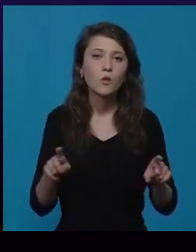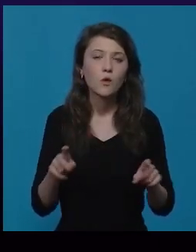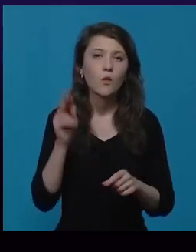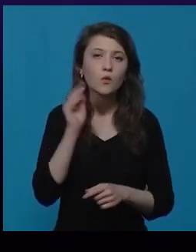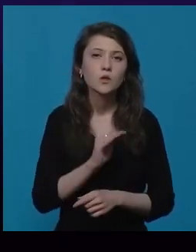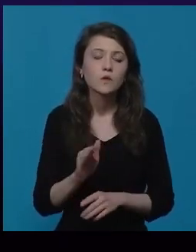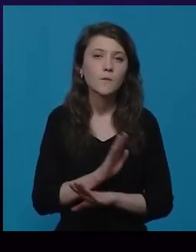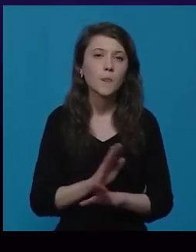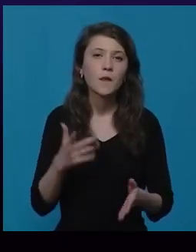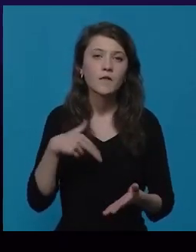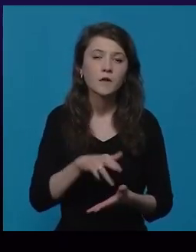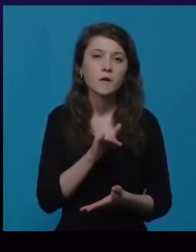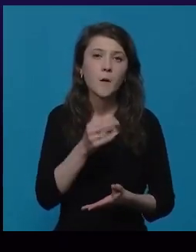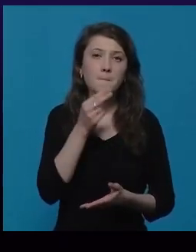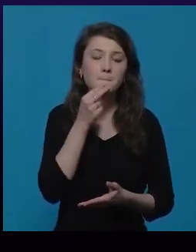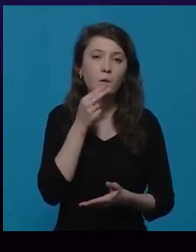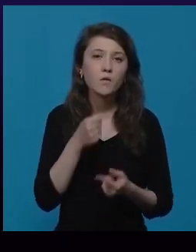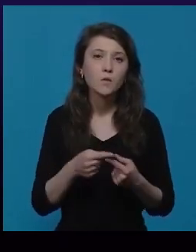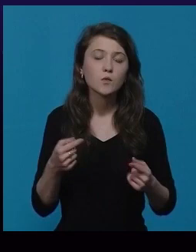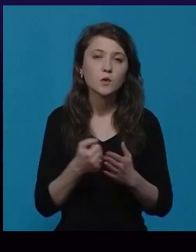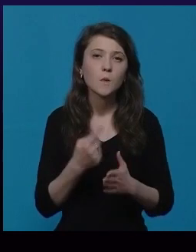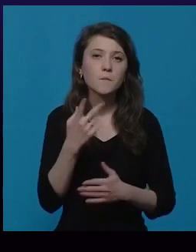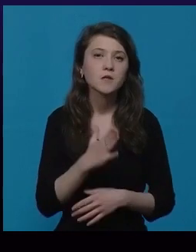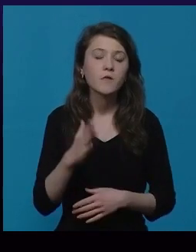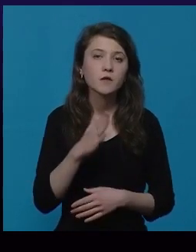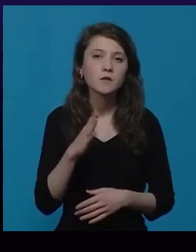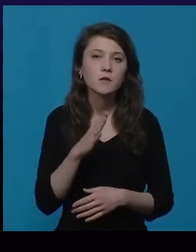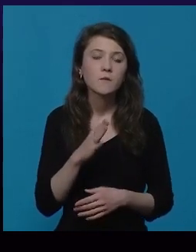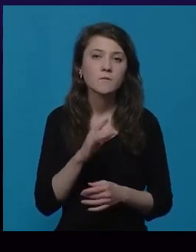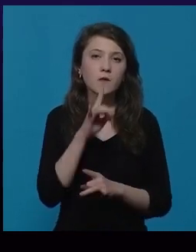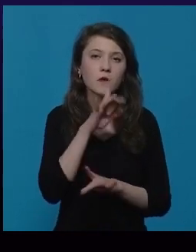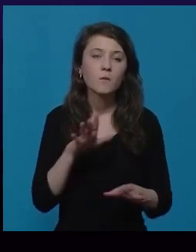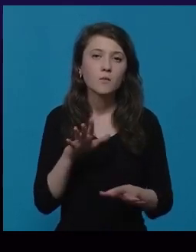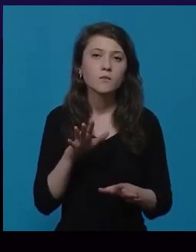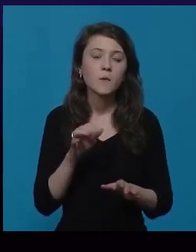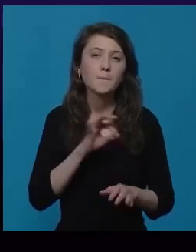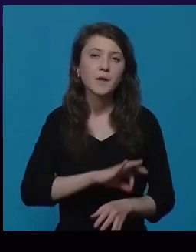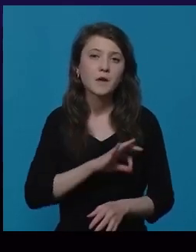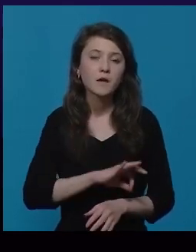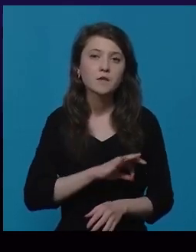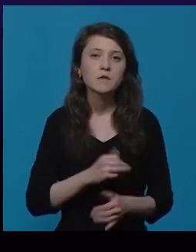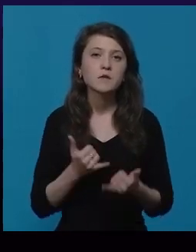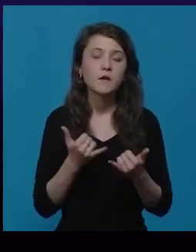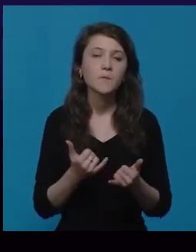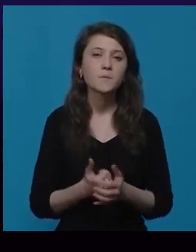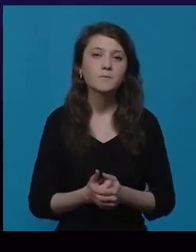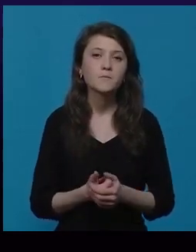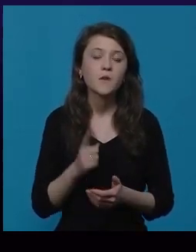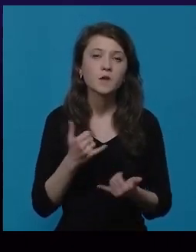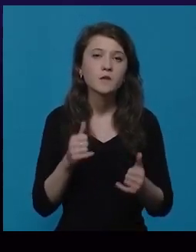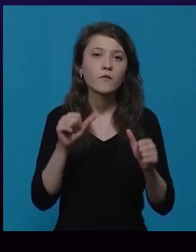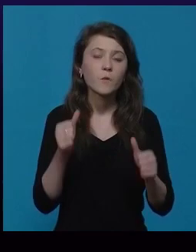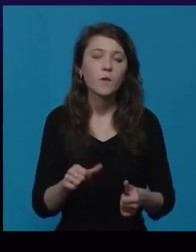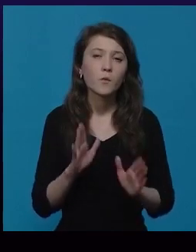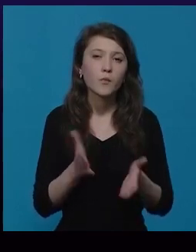не вийдуть, ці продукти до 1 вересня, ну, якби не будуть придатні для використання, тому ми зараз також формуємо, будемо, мабуть,